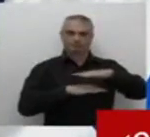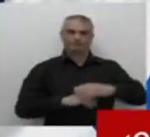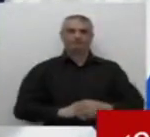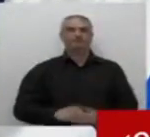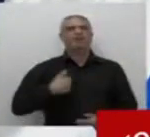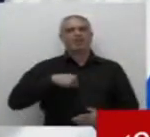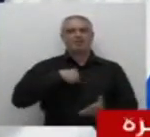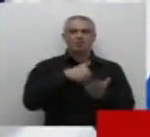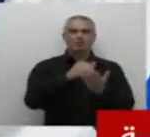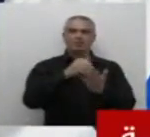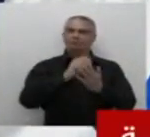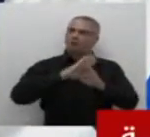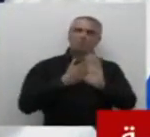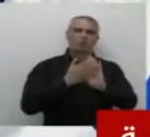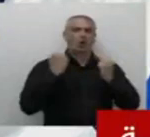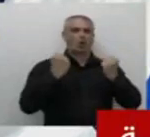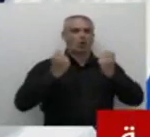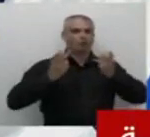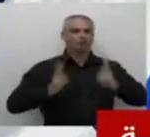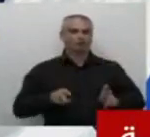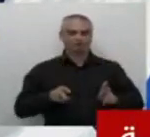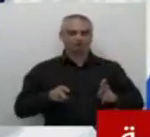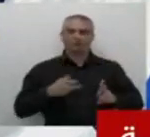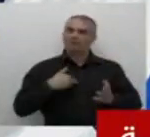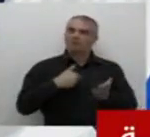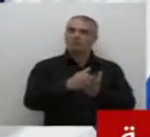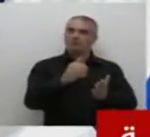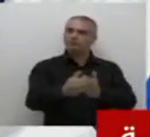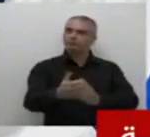الارض وتحت الارض وسنواصل بكل